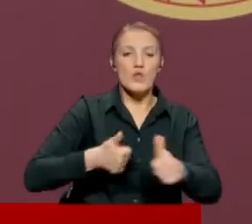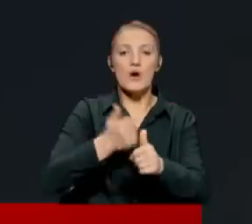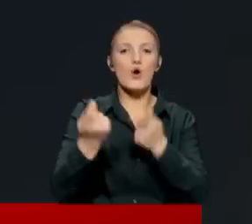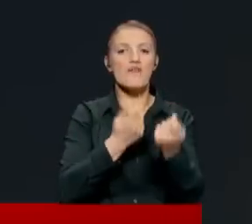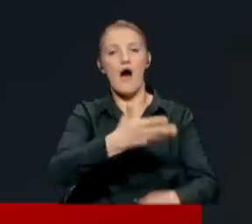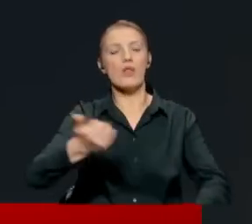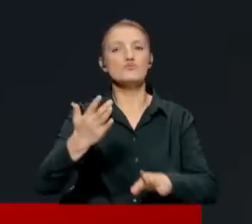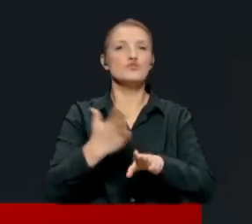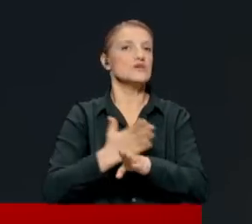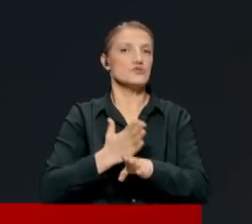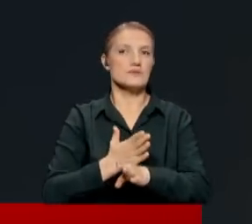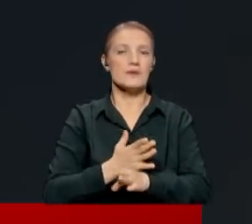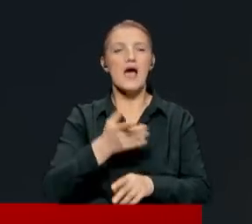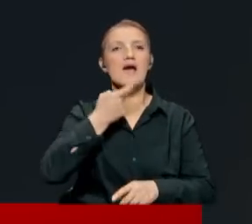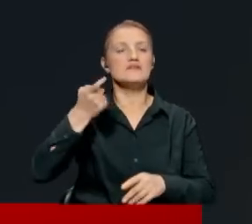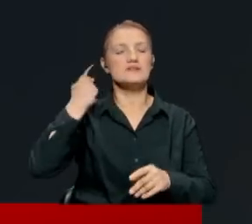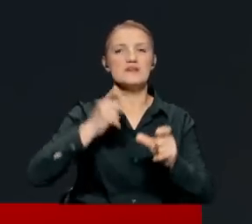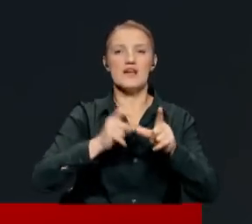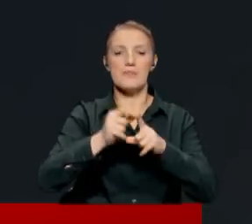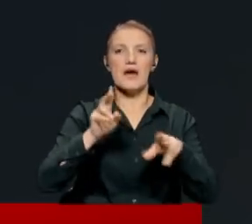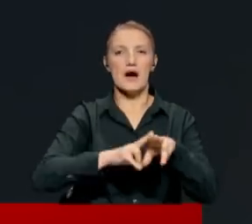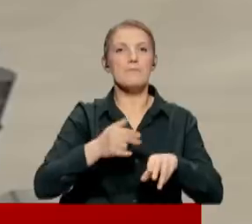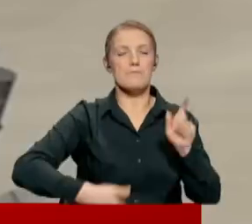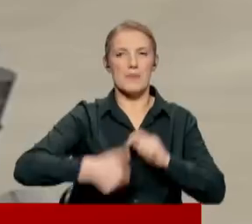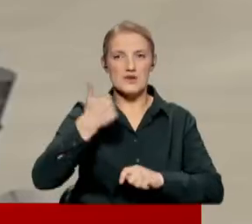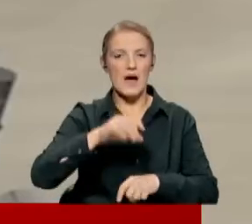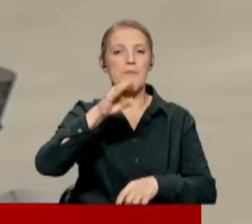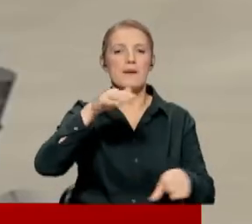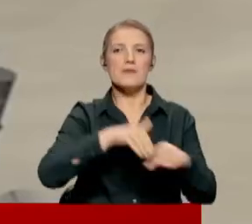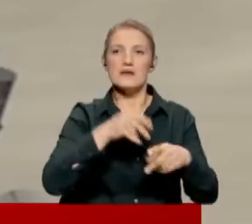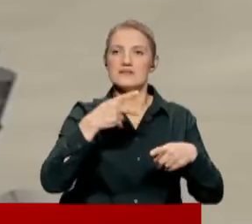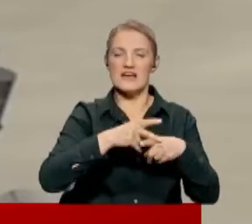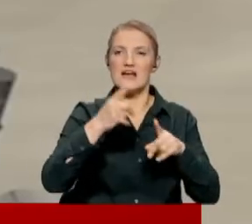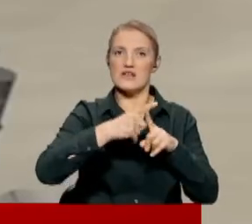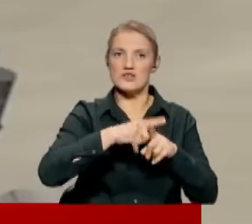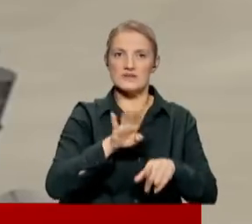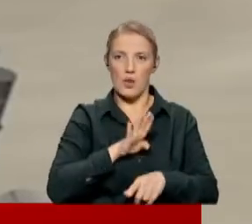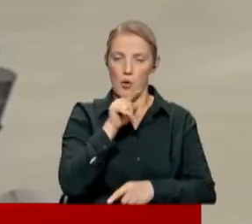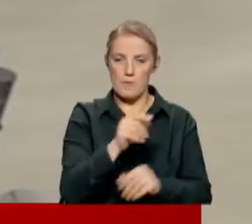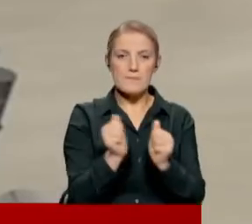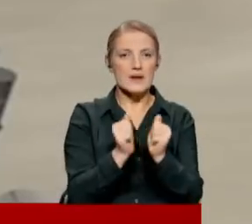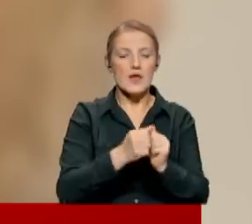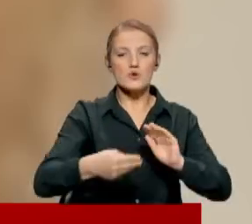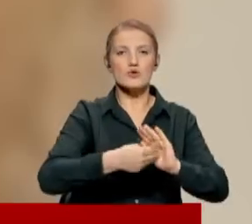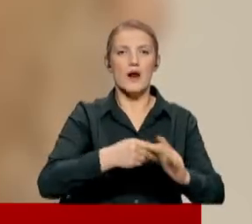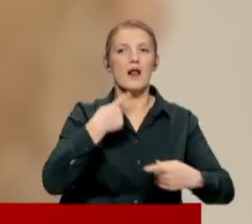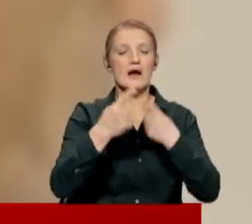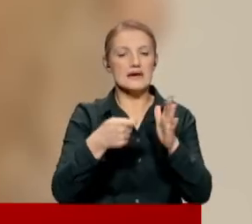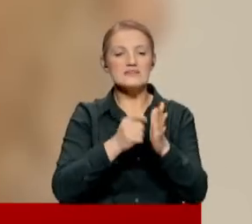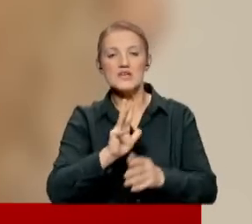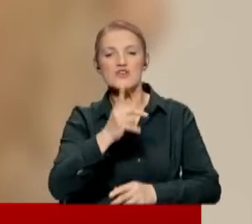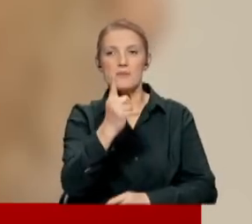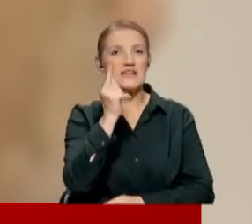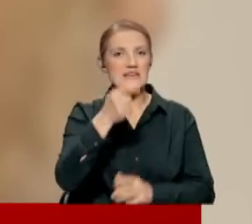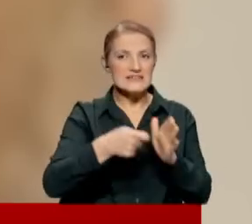görevden o zaman eski SPK başkanı Ali Fuat taşkesenlioğlu ve AK Parti milletvekili Zehra taşkesenlioğlu ile birlikte rüşvet iddialarında adı